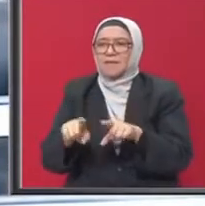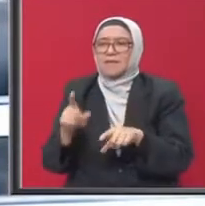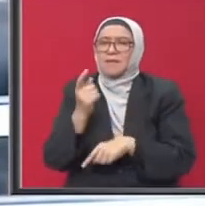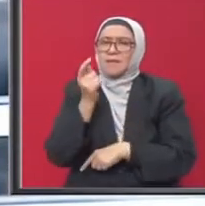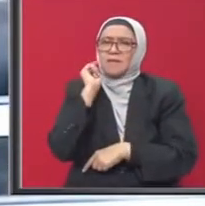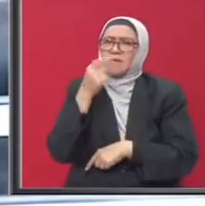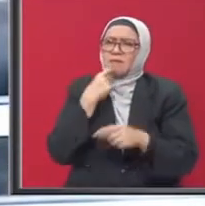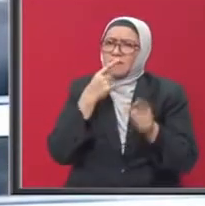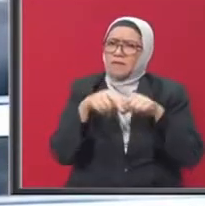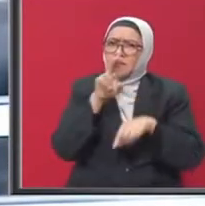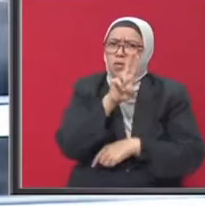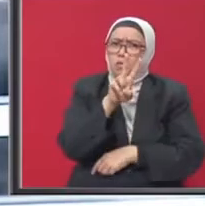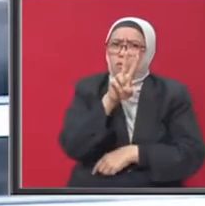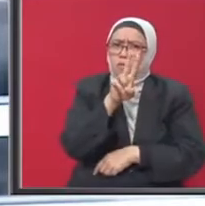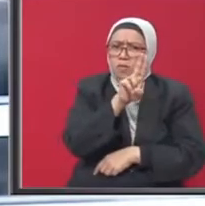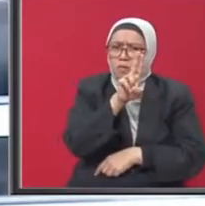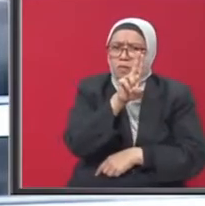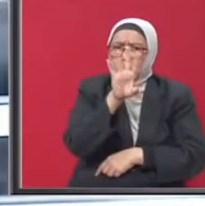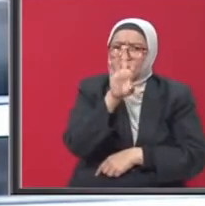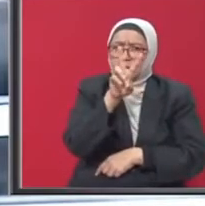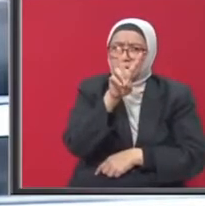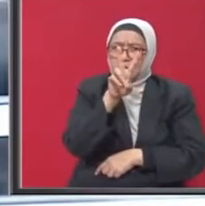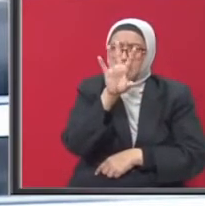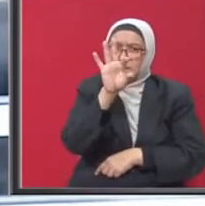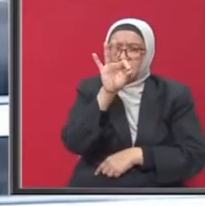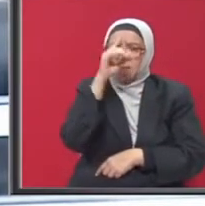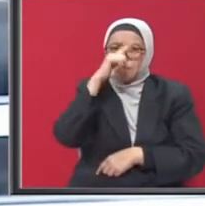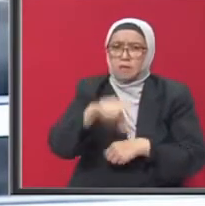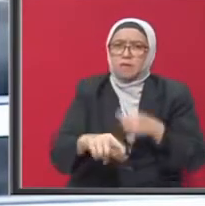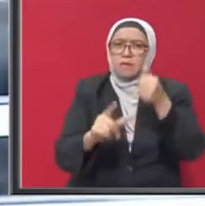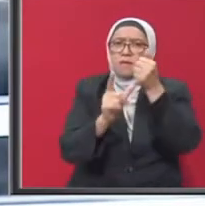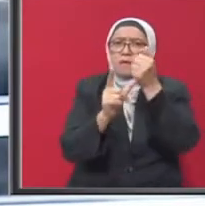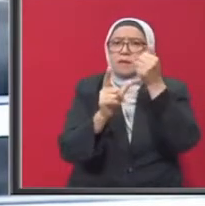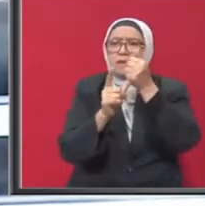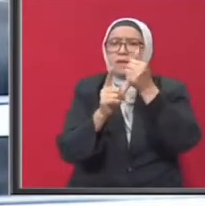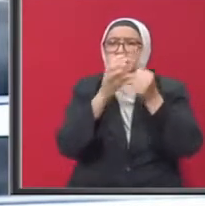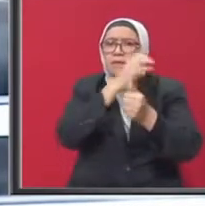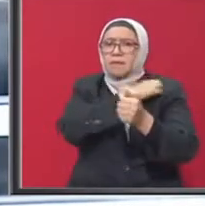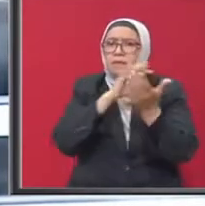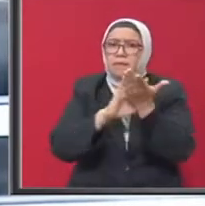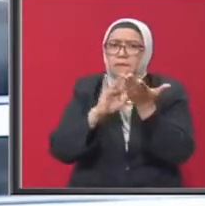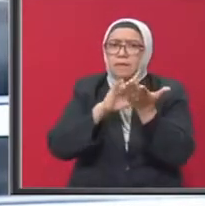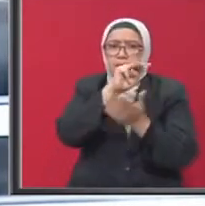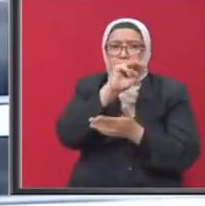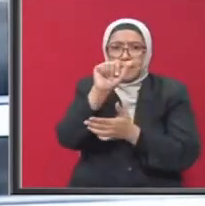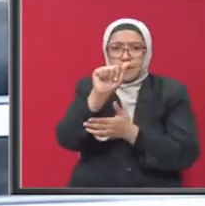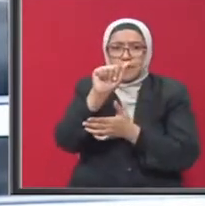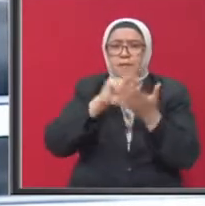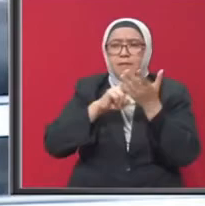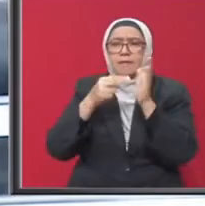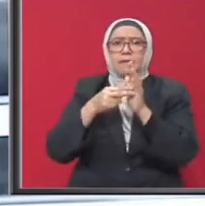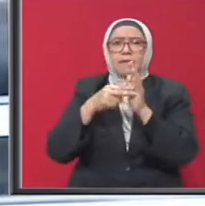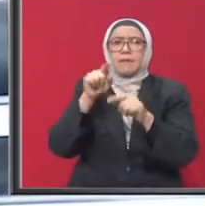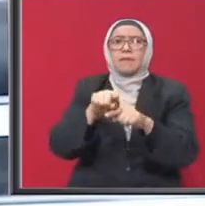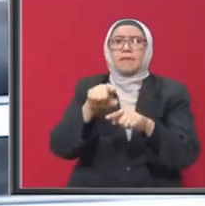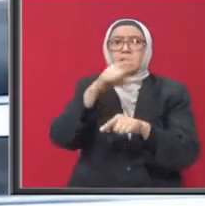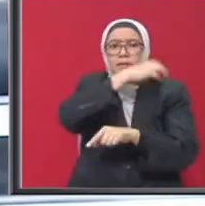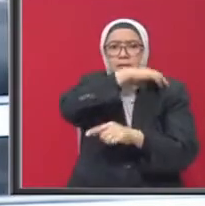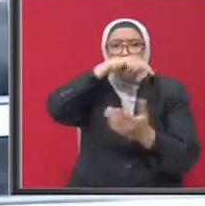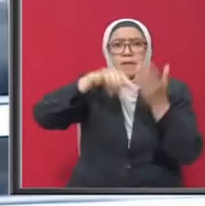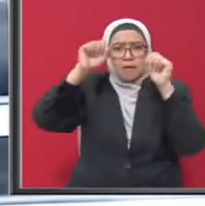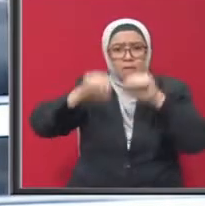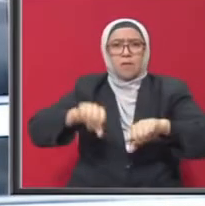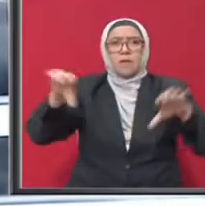tadi U29 yaitu penolong pegawai perubatan 6 kurang my sebab pegawai ini dia boleh membuat saringan awal